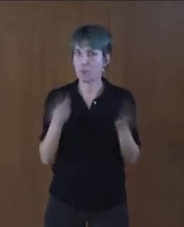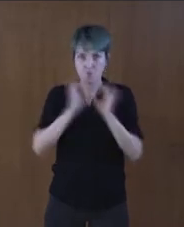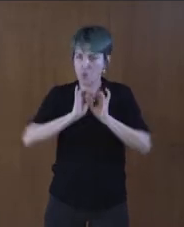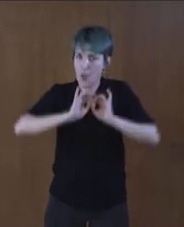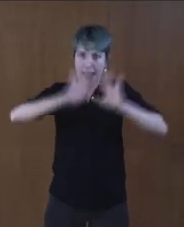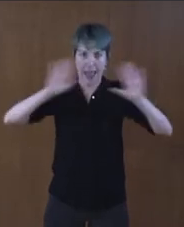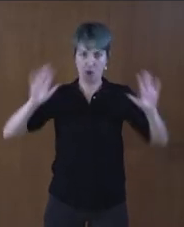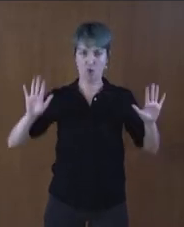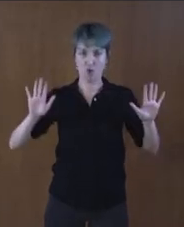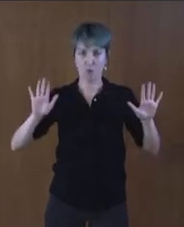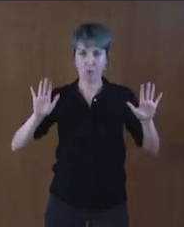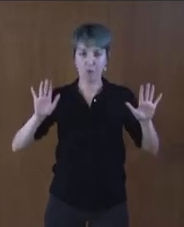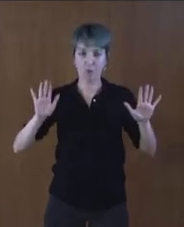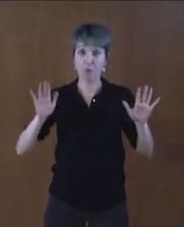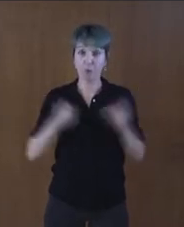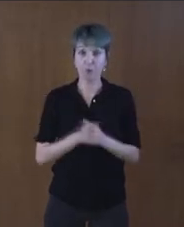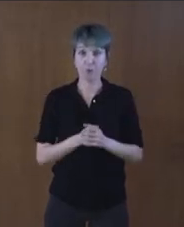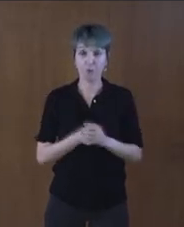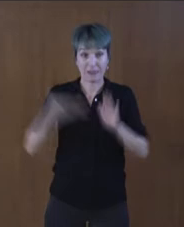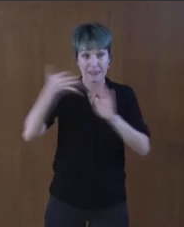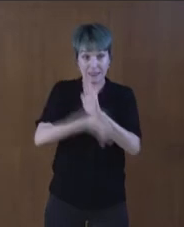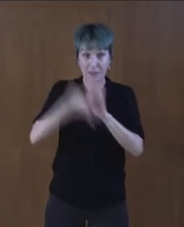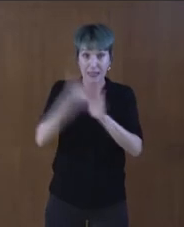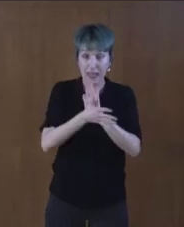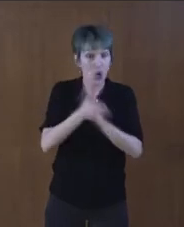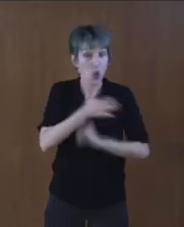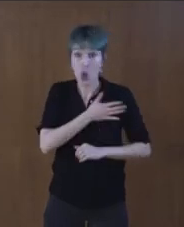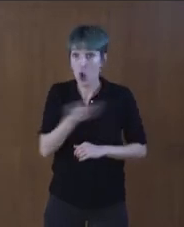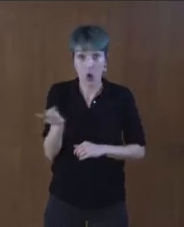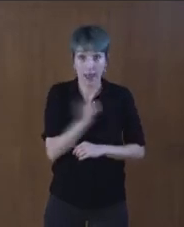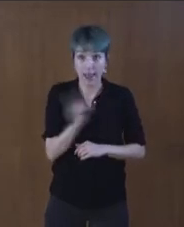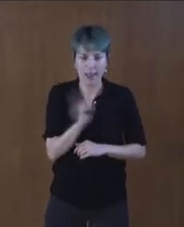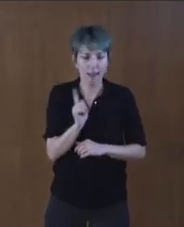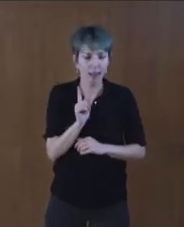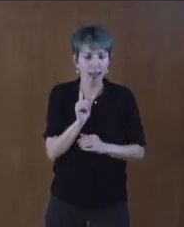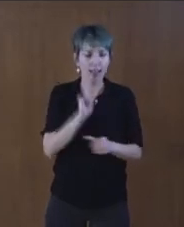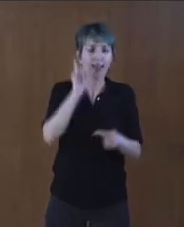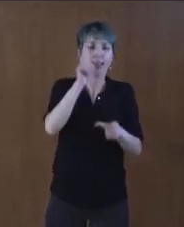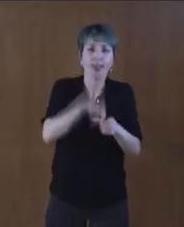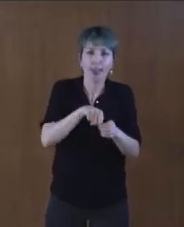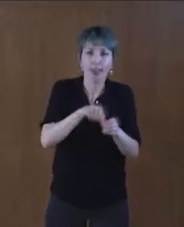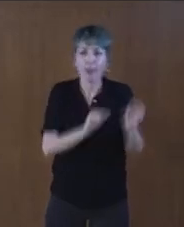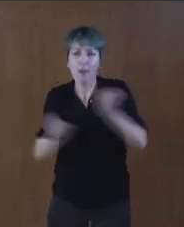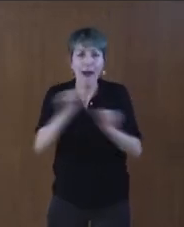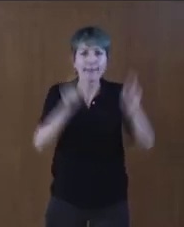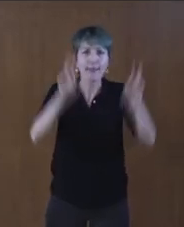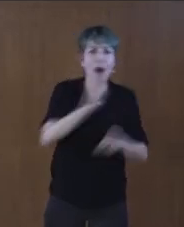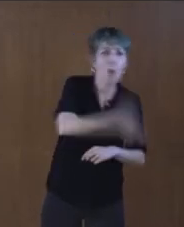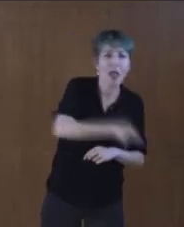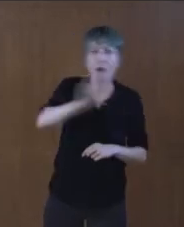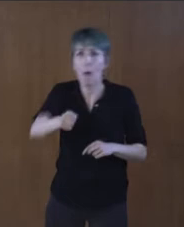evidència, d'una manera palesa, que no pretenia intervenir en el debat de jutges sobre la